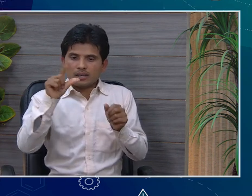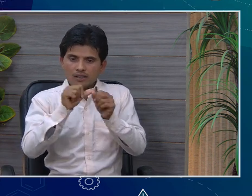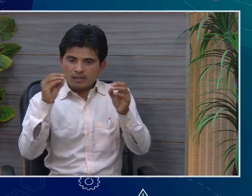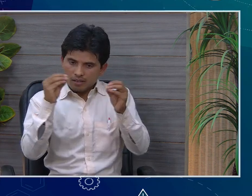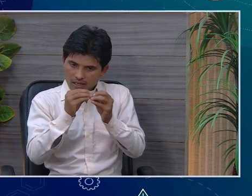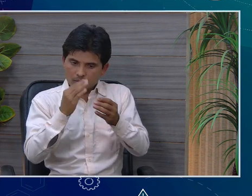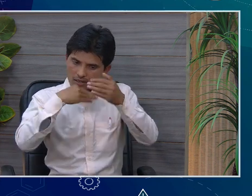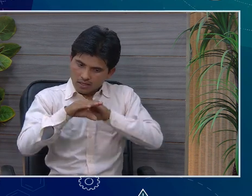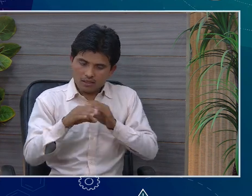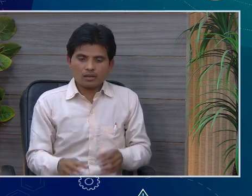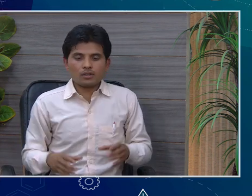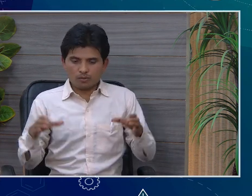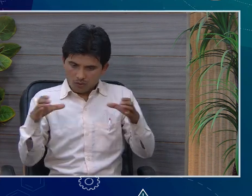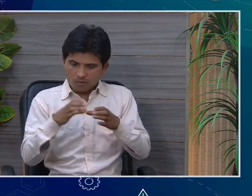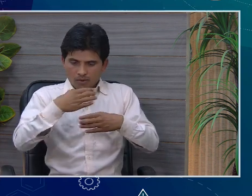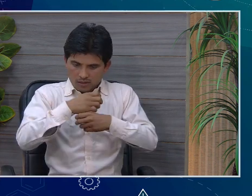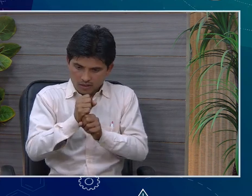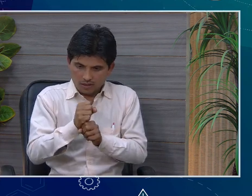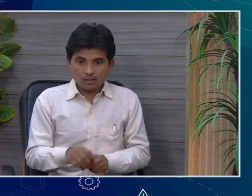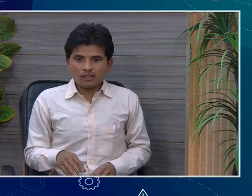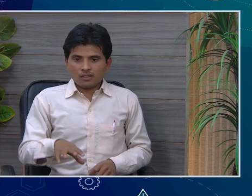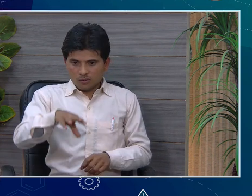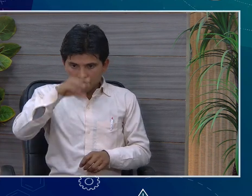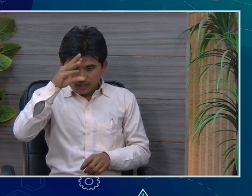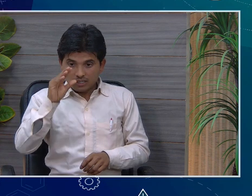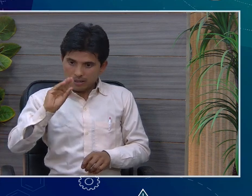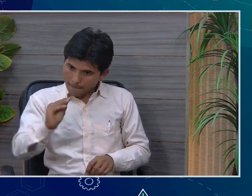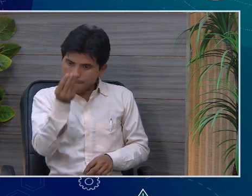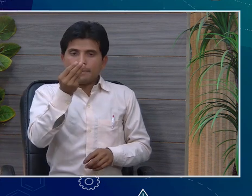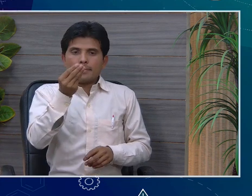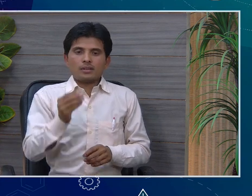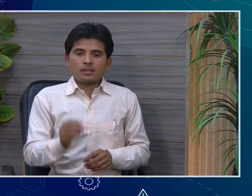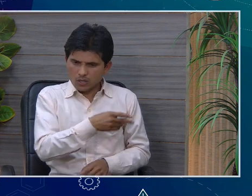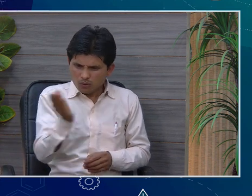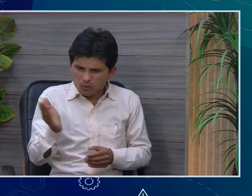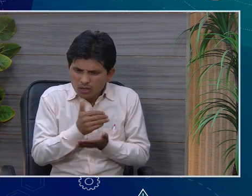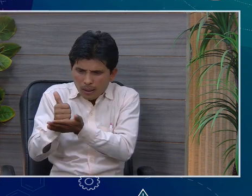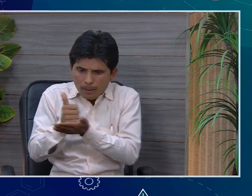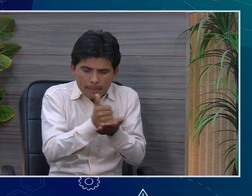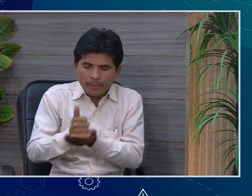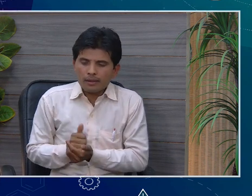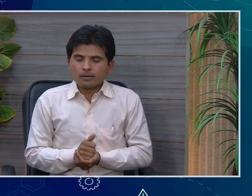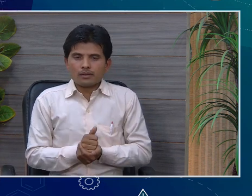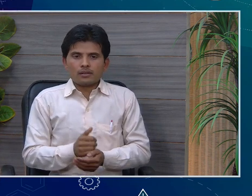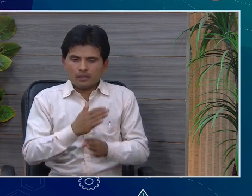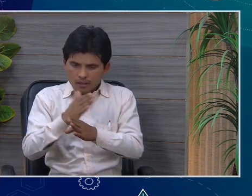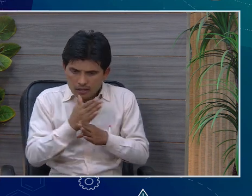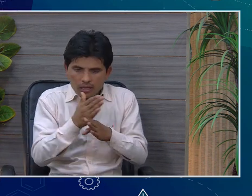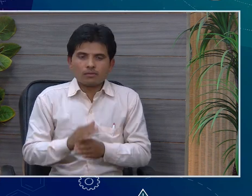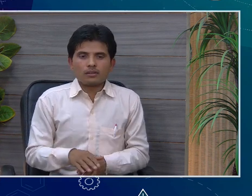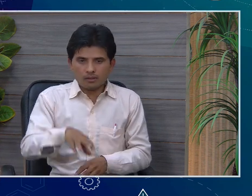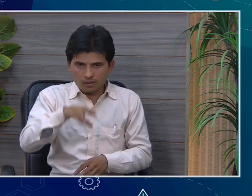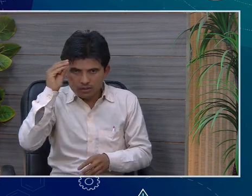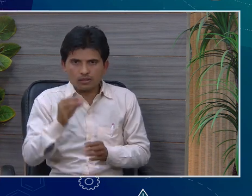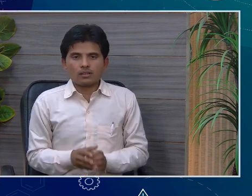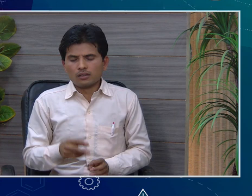बच्चे के अंदर करें तो वह बेटर नहीं कर पाते हैं एक दूसरे के घ्र में मदद करते हैं तो अगर